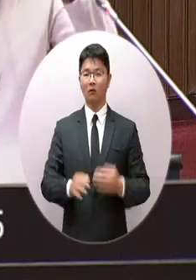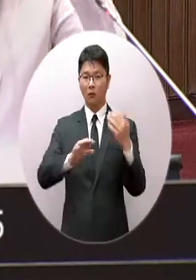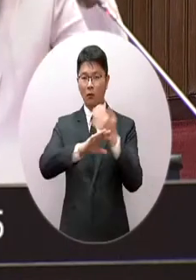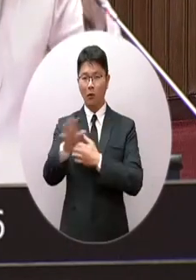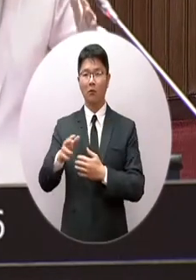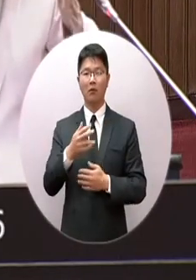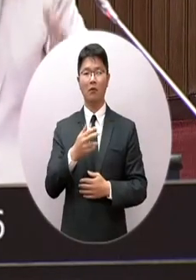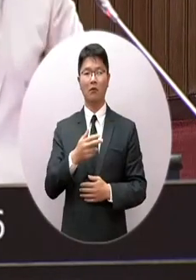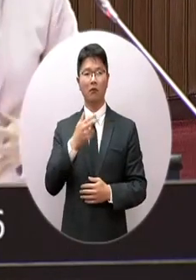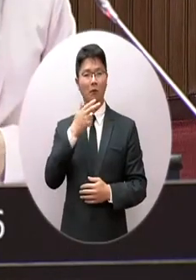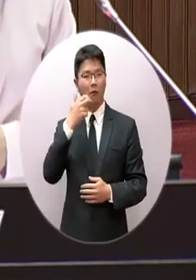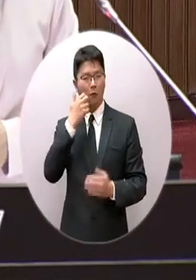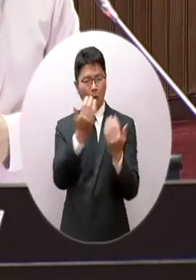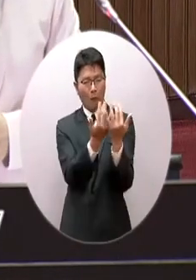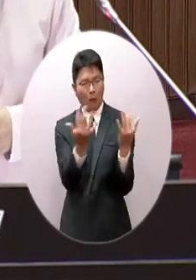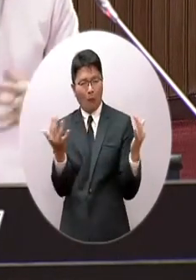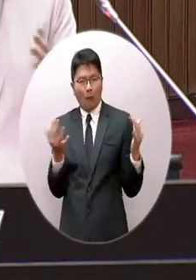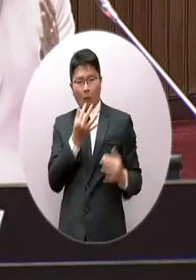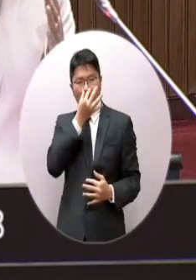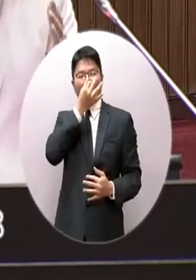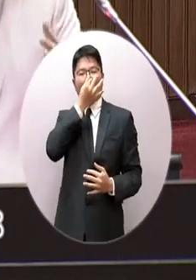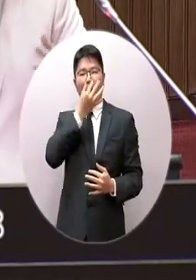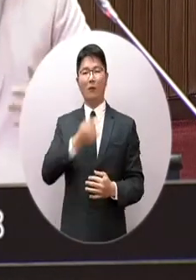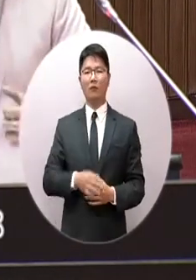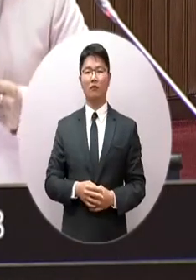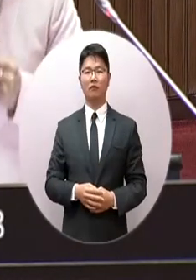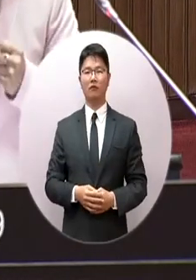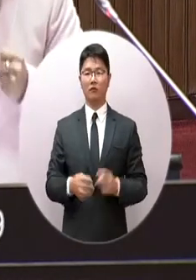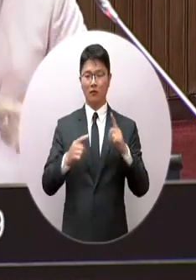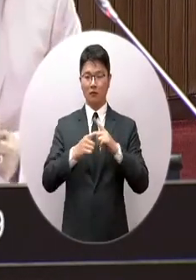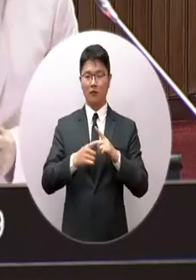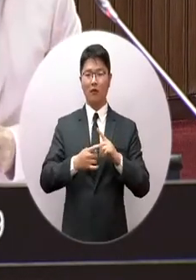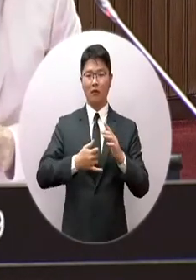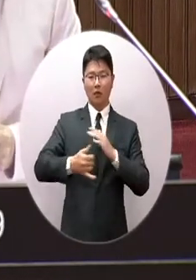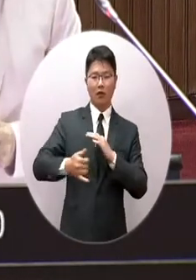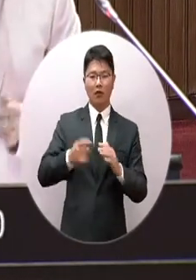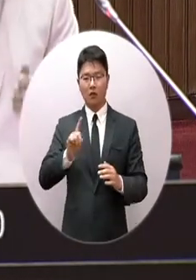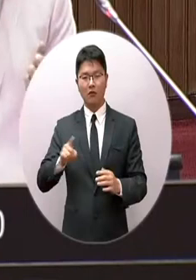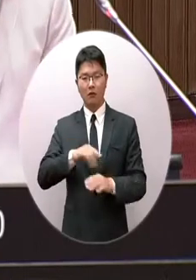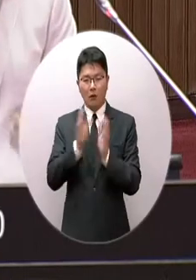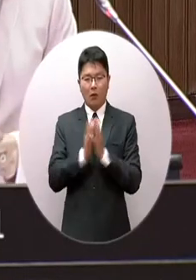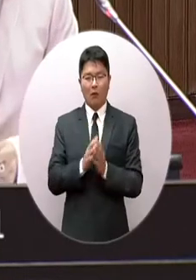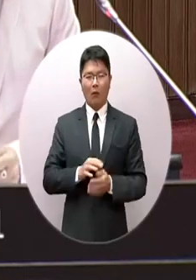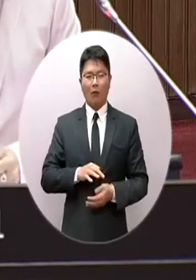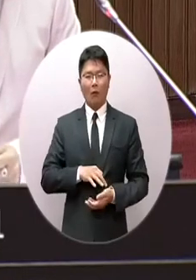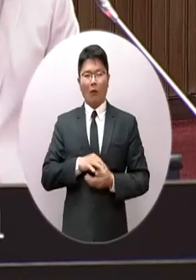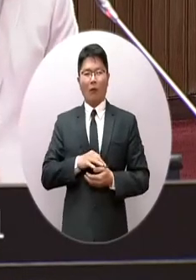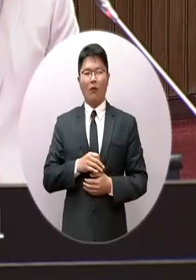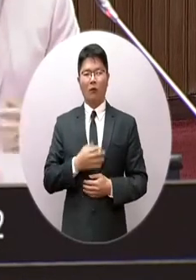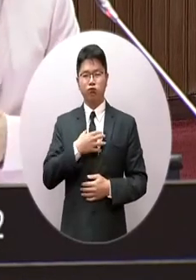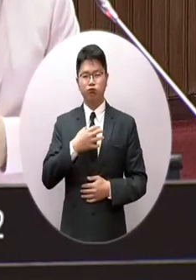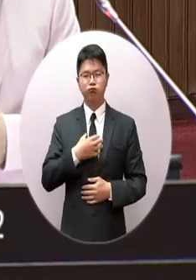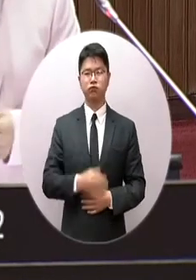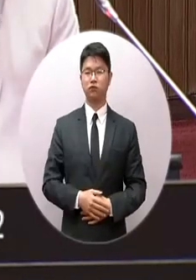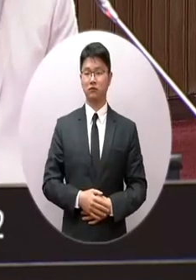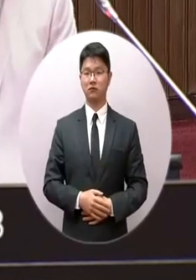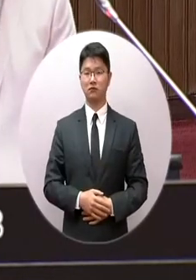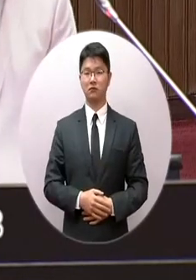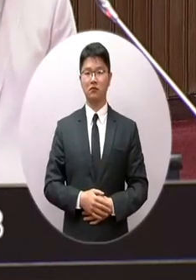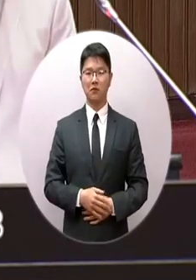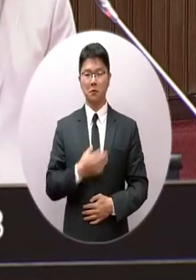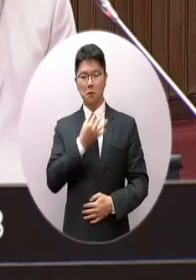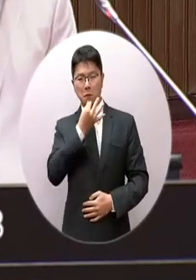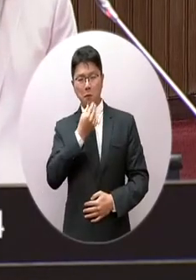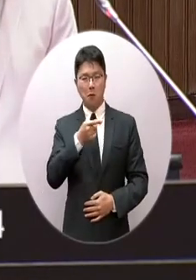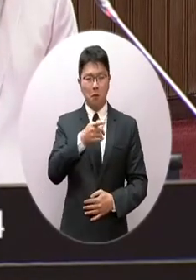包裹到密不透风，每一个人都精神紧绷，很怕会爆发